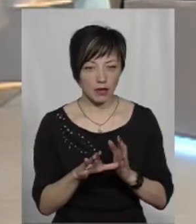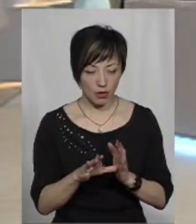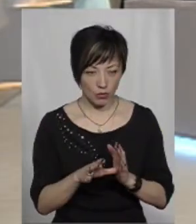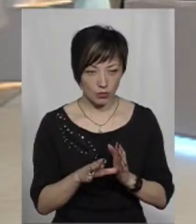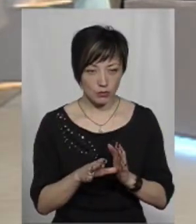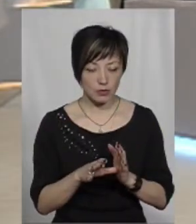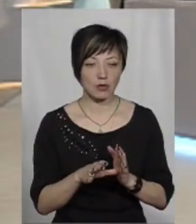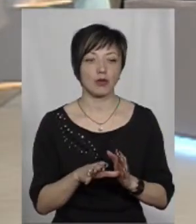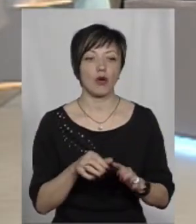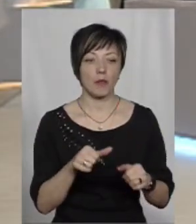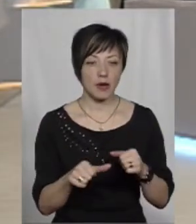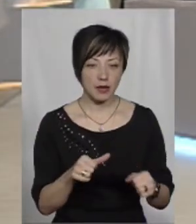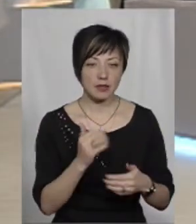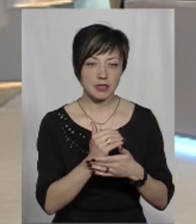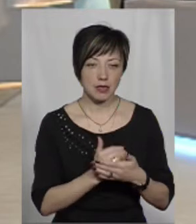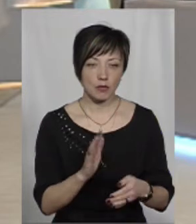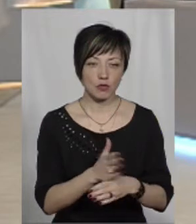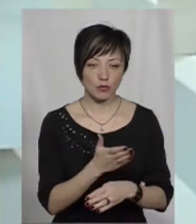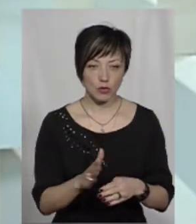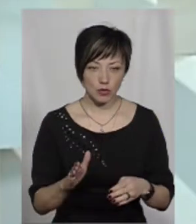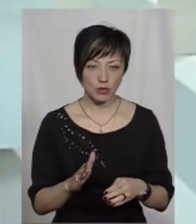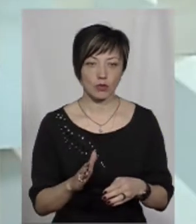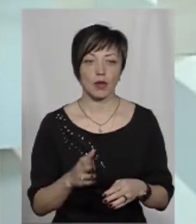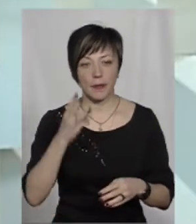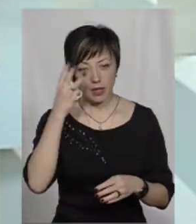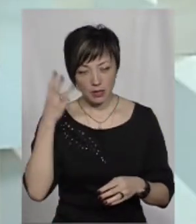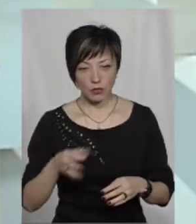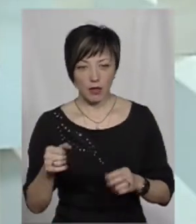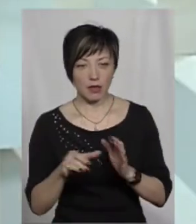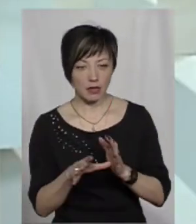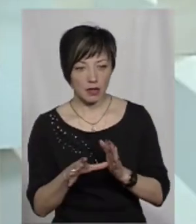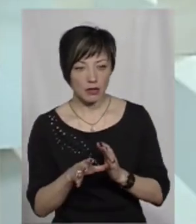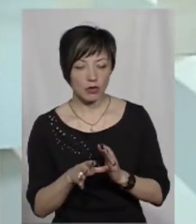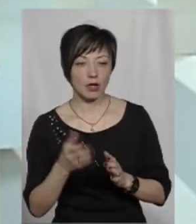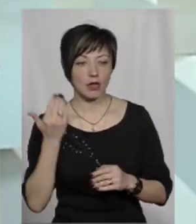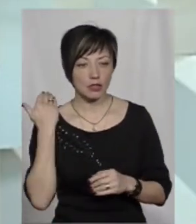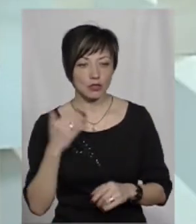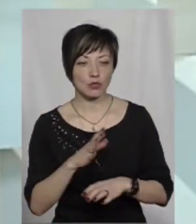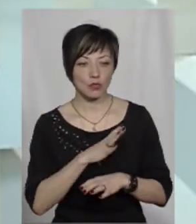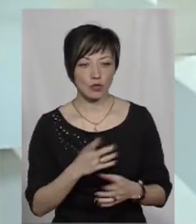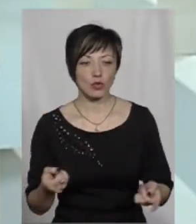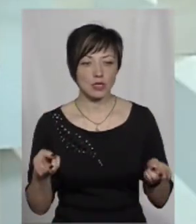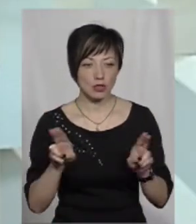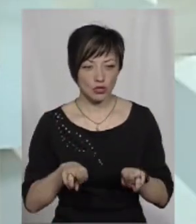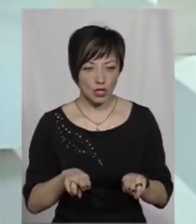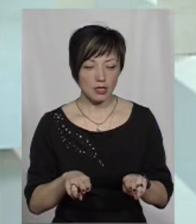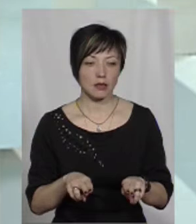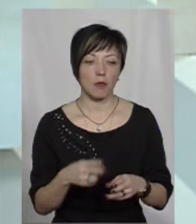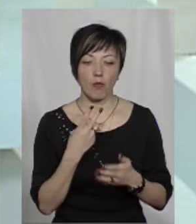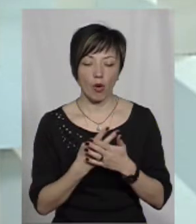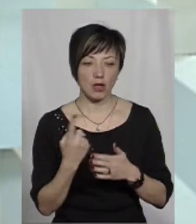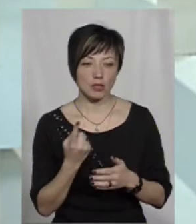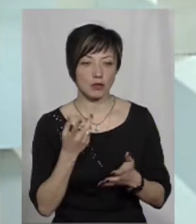до оператора системи розподілу. Оператор системи розподілу Хмельницькобленерго, так і раніше було, так і залишається.